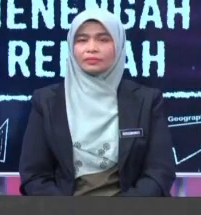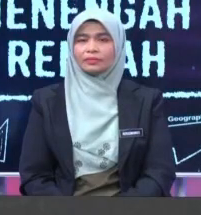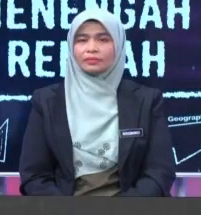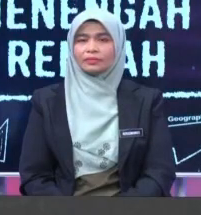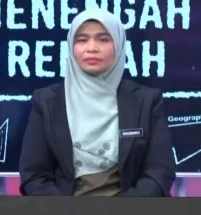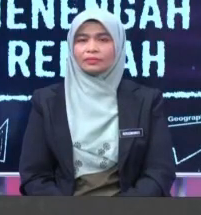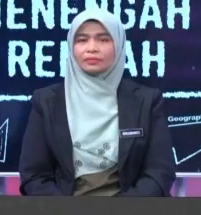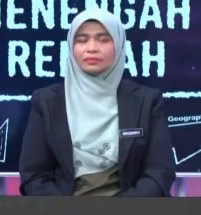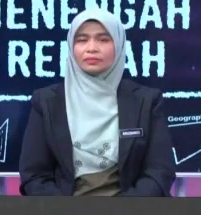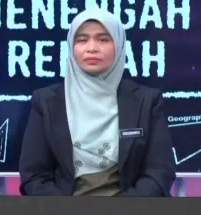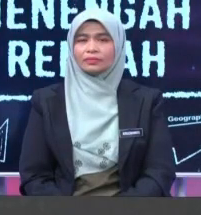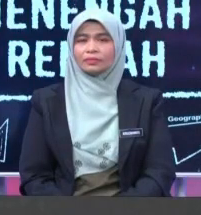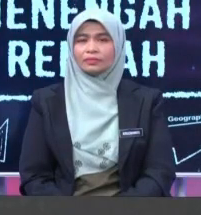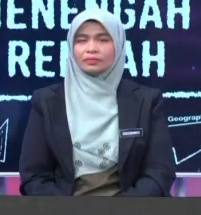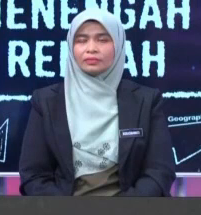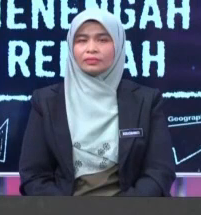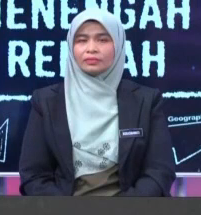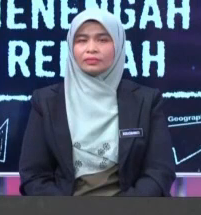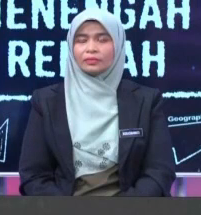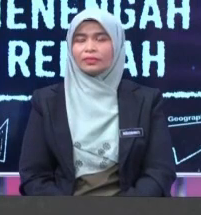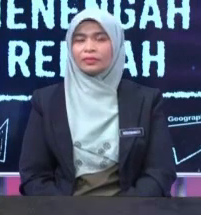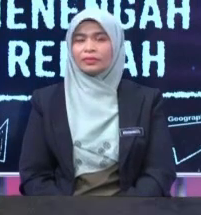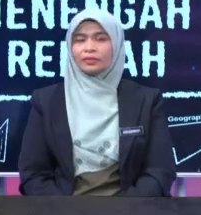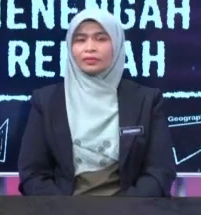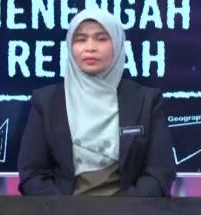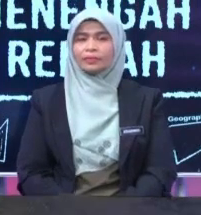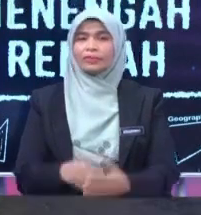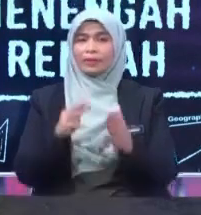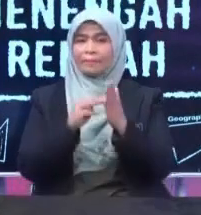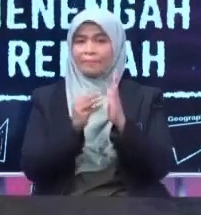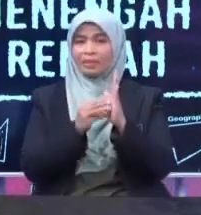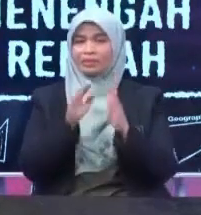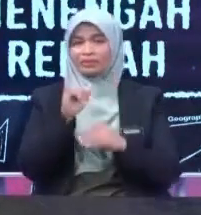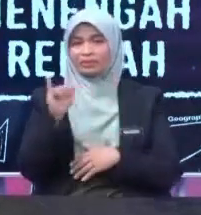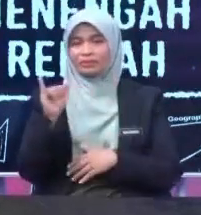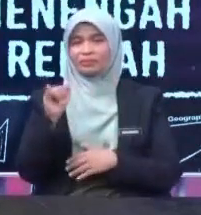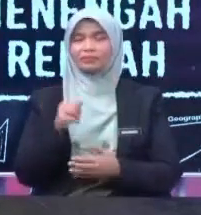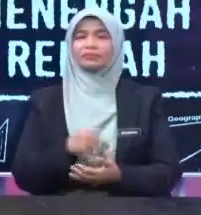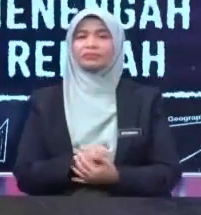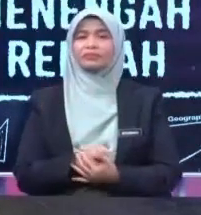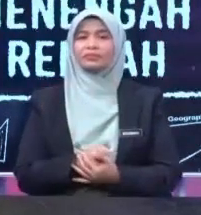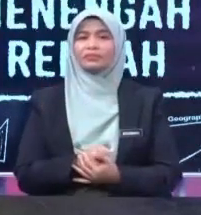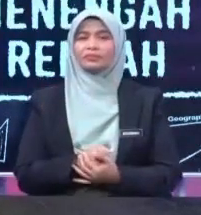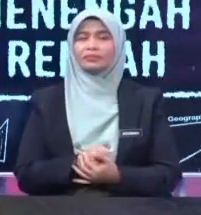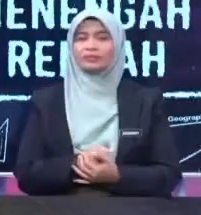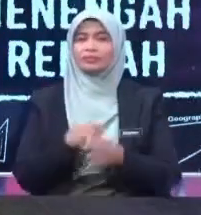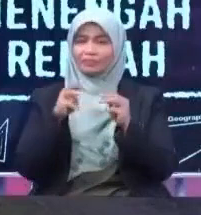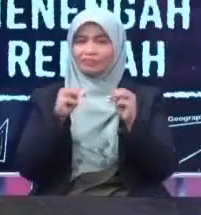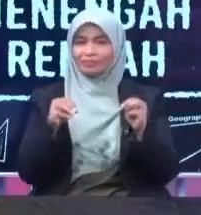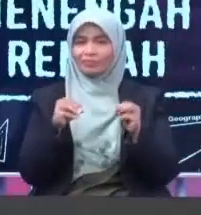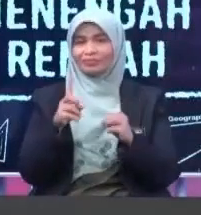yawmi yub'asun. Ya sadaqallahul azim. Terjemahannya saya dah minta seorang lagi untuk baca terjemahan. Okay.